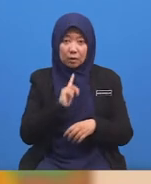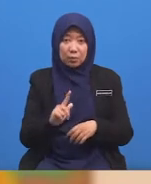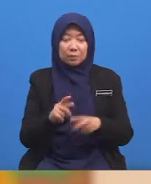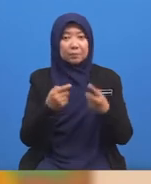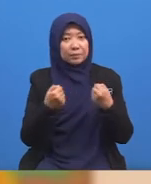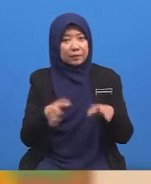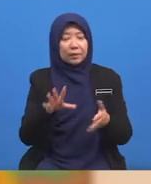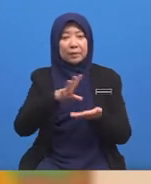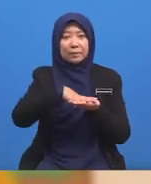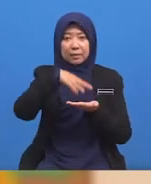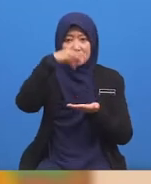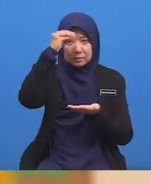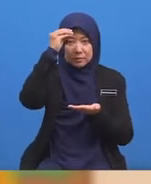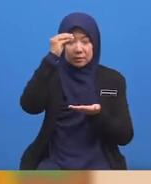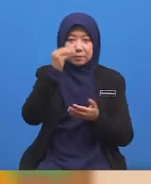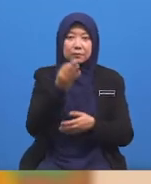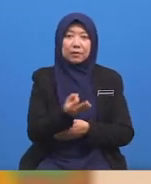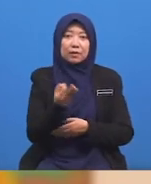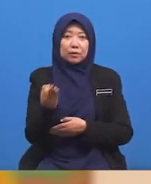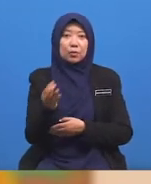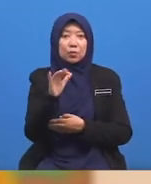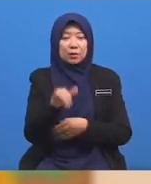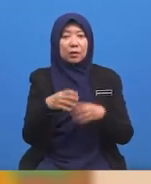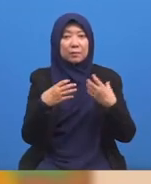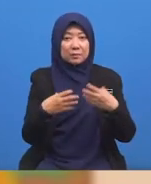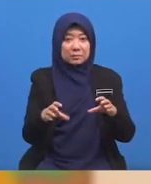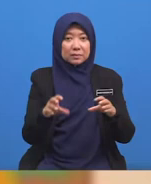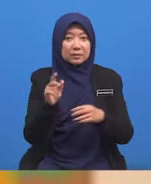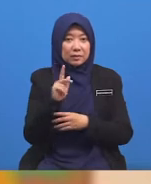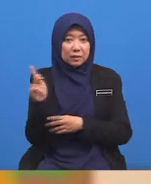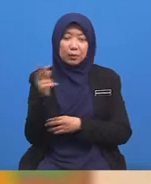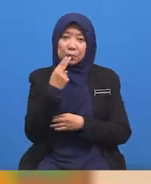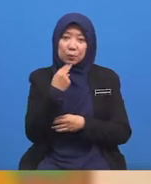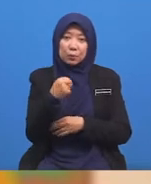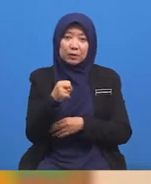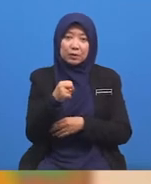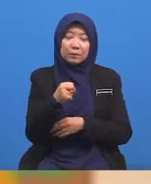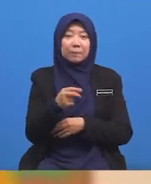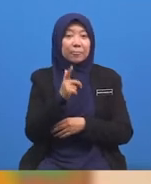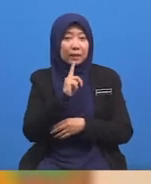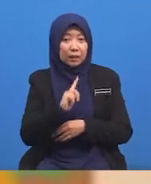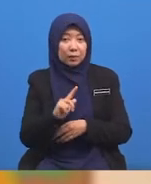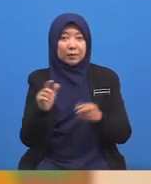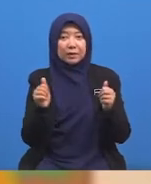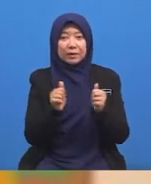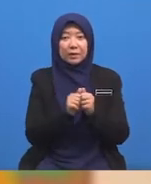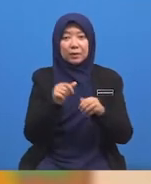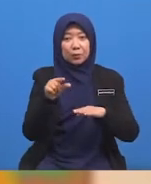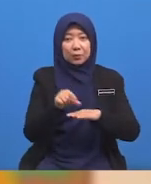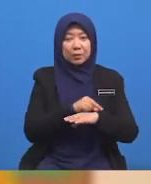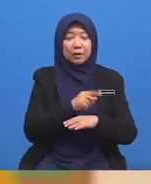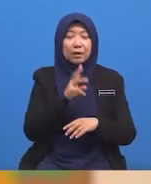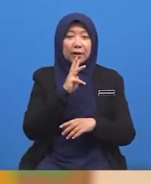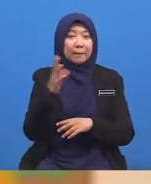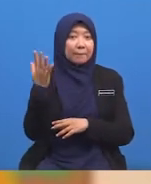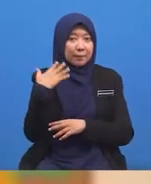telah mempelajari tentang faktor yang mempercepatkan gula terlarut, iaitu dengan menggunakan air